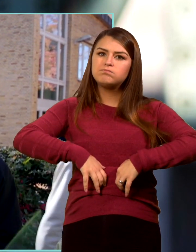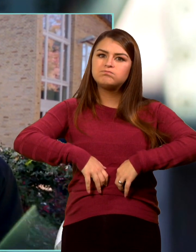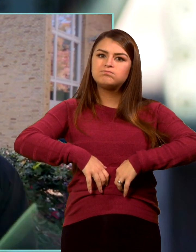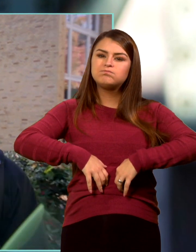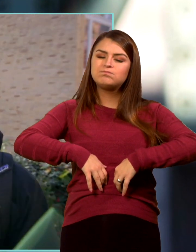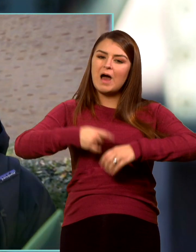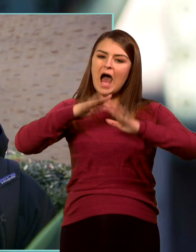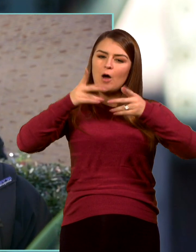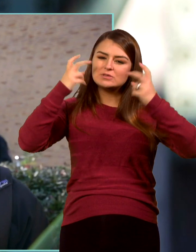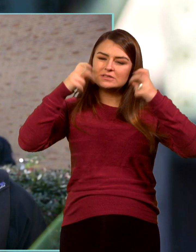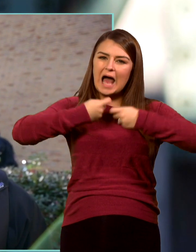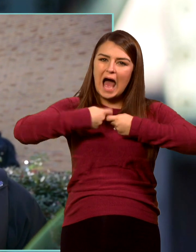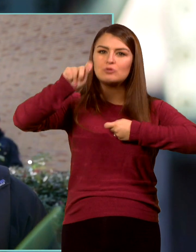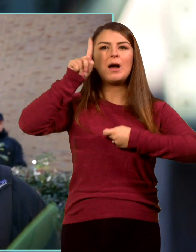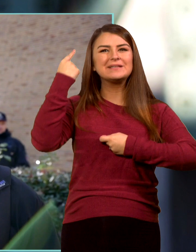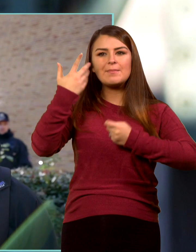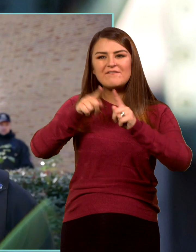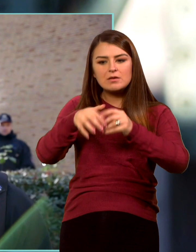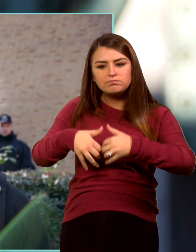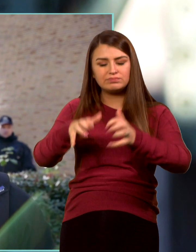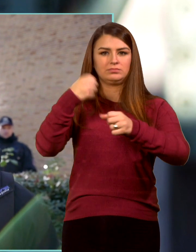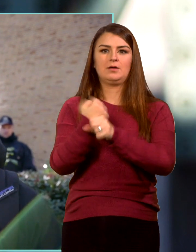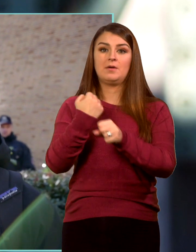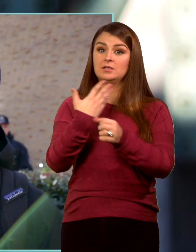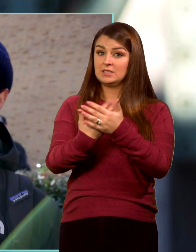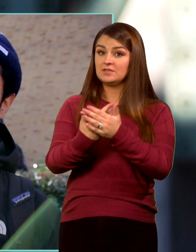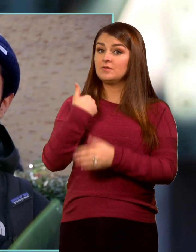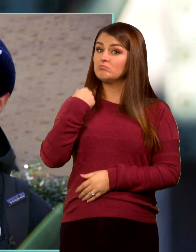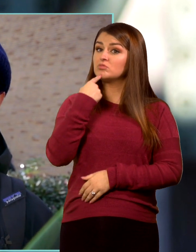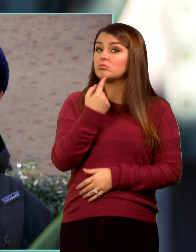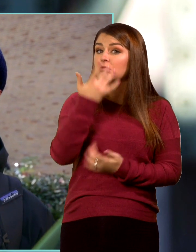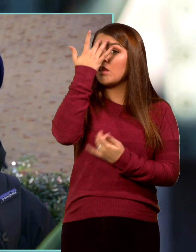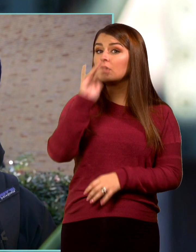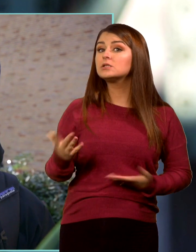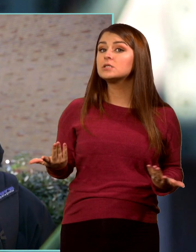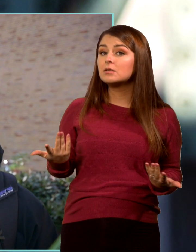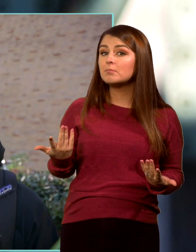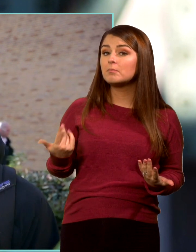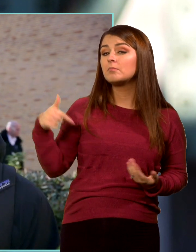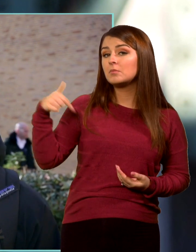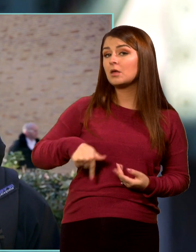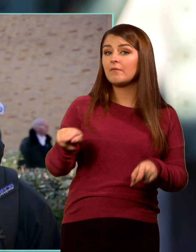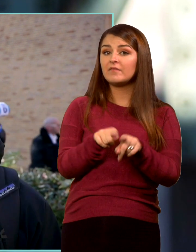Haus angezündet haben. Das ist so meine Meinung. Deshalb bin ich auch so ein bisschen hier und finde es auch legitim, dass man ihn